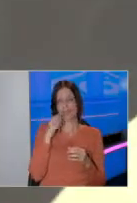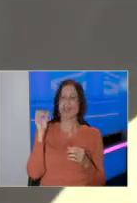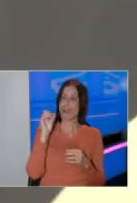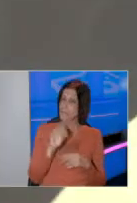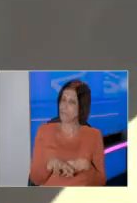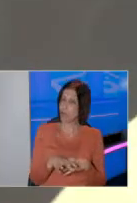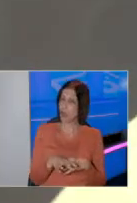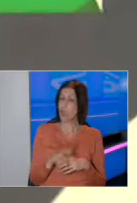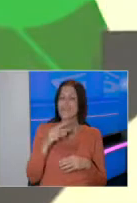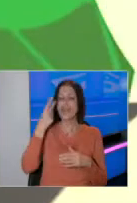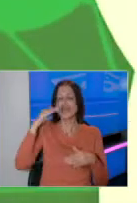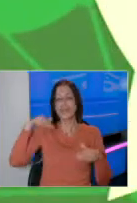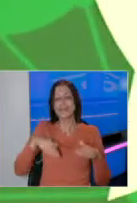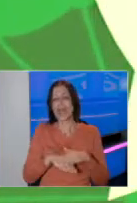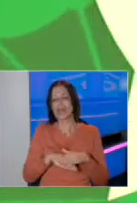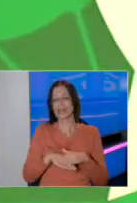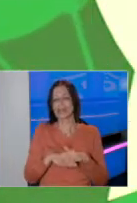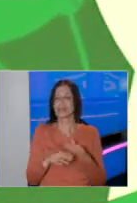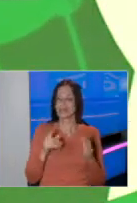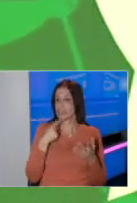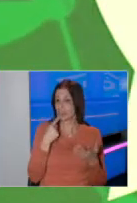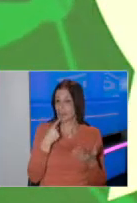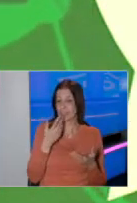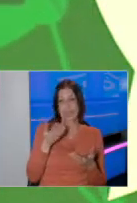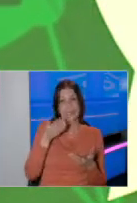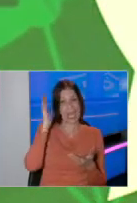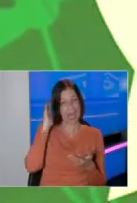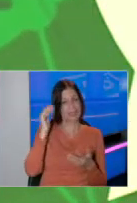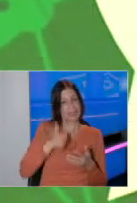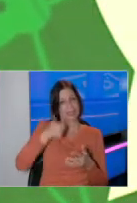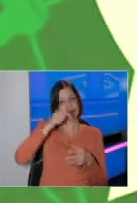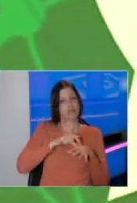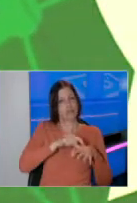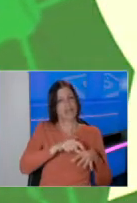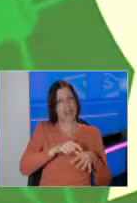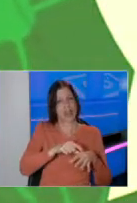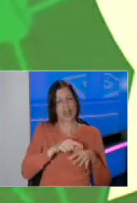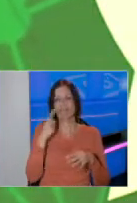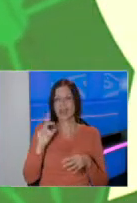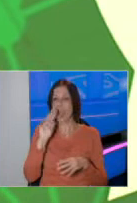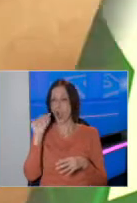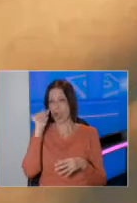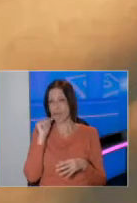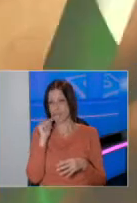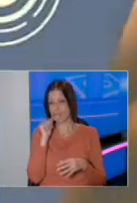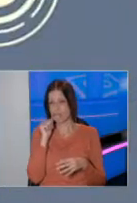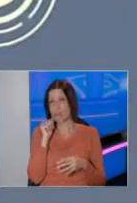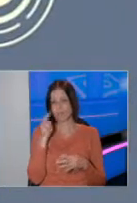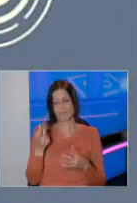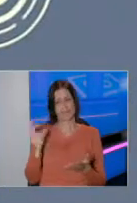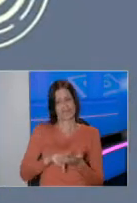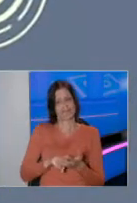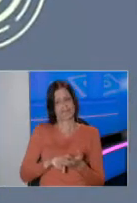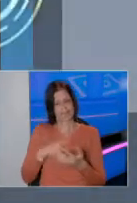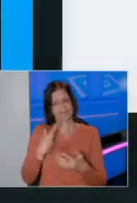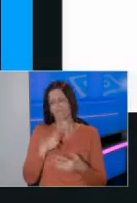לבוא ולהיות תחתיו. כלומר, יאיר לפיד יוביל את ראש המחנה. וכחול לבן, כאמור, קמו היום קרביים,